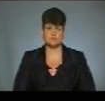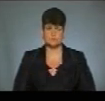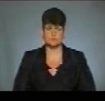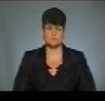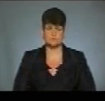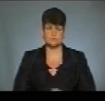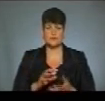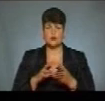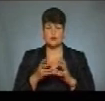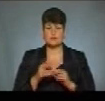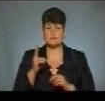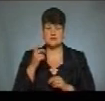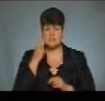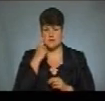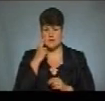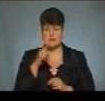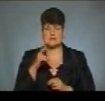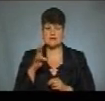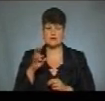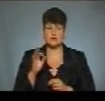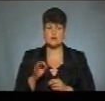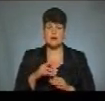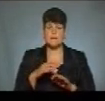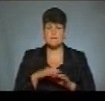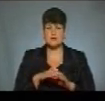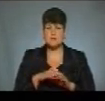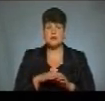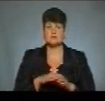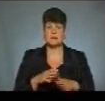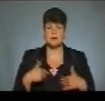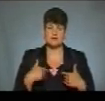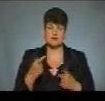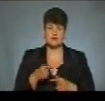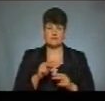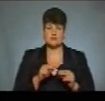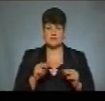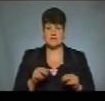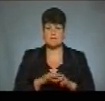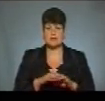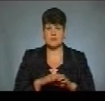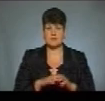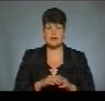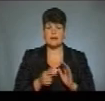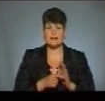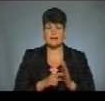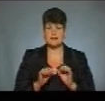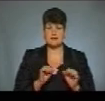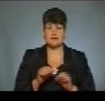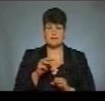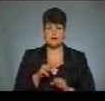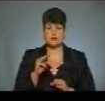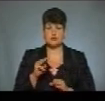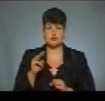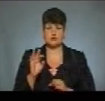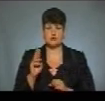З результатом 200 балів із ЗНО з математики Павла Семчишина привітала його учителька математики та класний керівник Марія Штокалу.